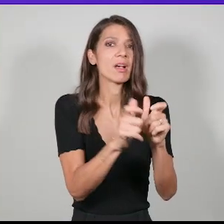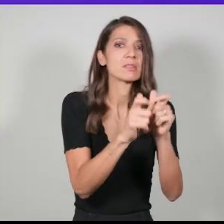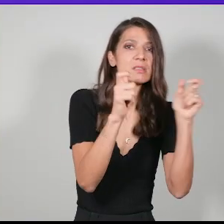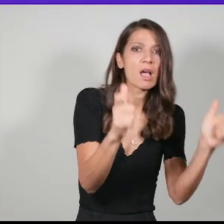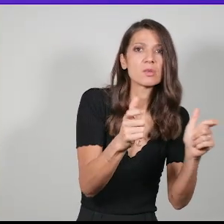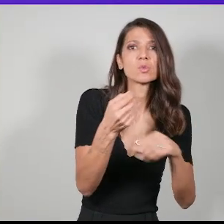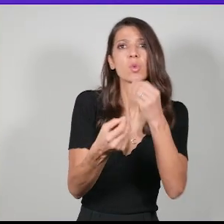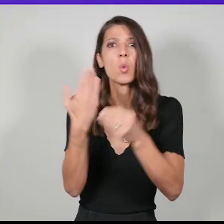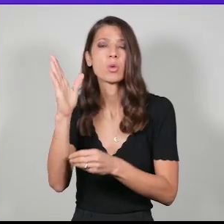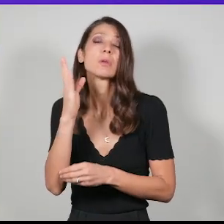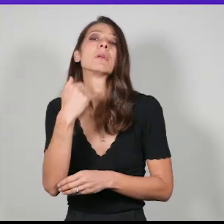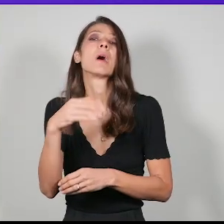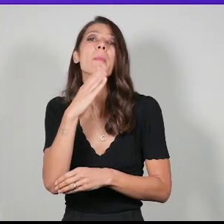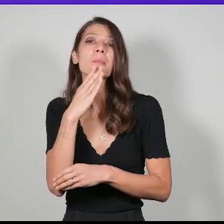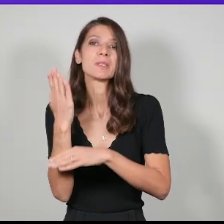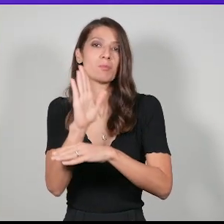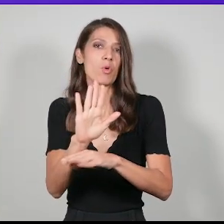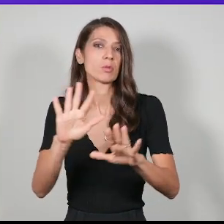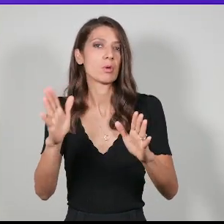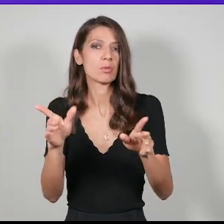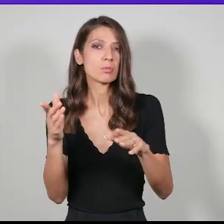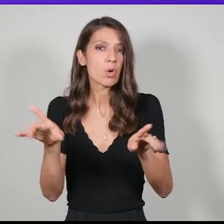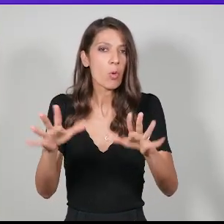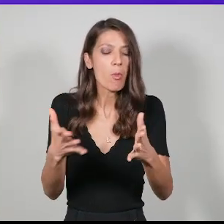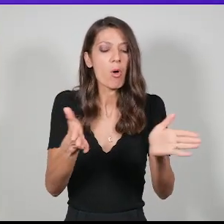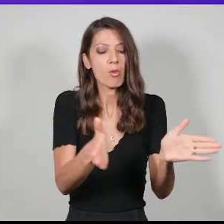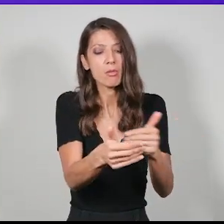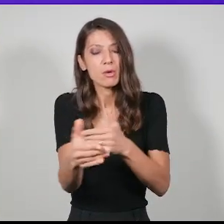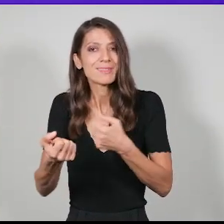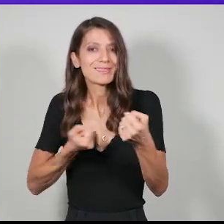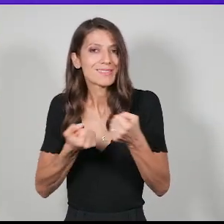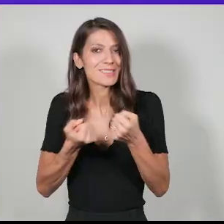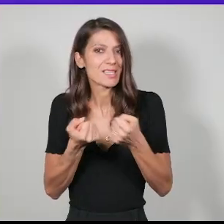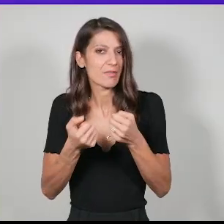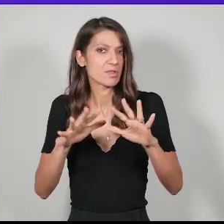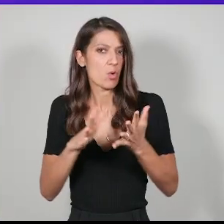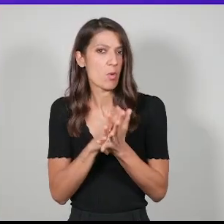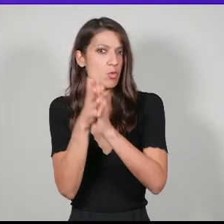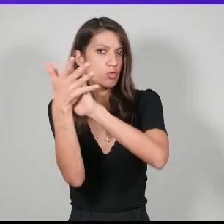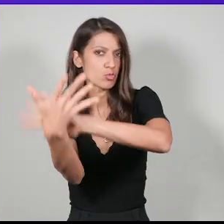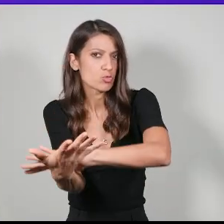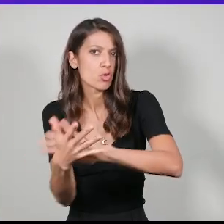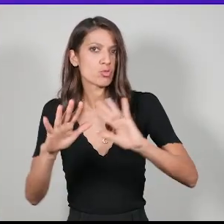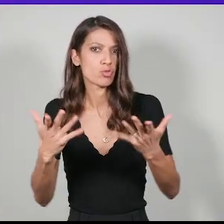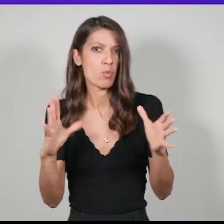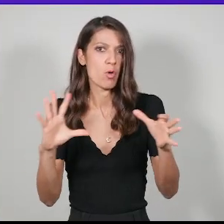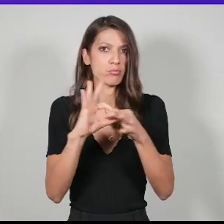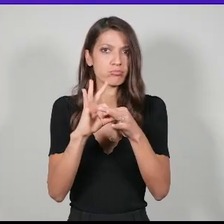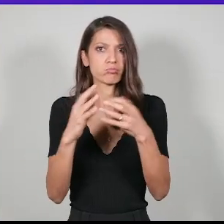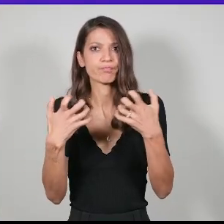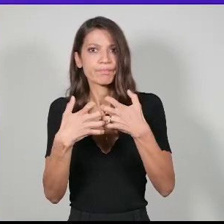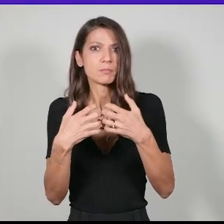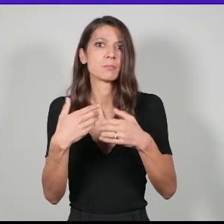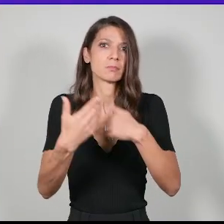début d'après-midi au niveau des services et de leur plateformisation, comme on dit, des approches coordonnées. Mais il y a aussi